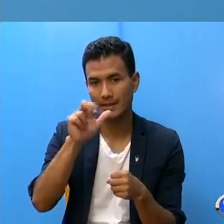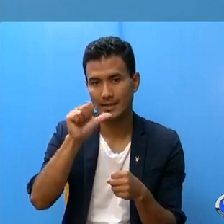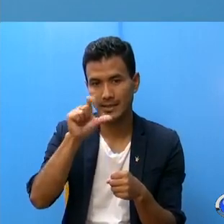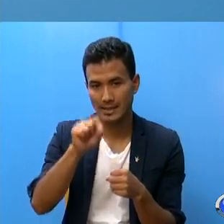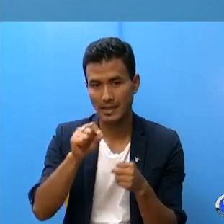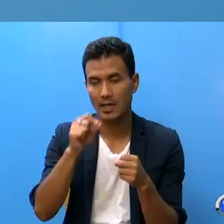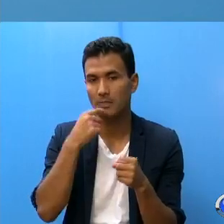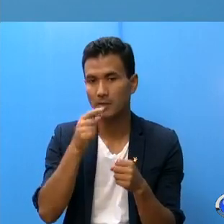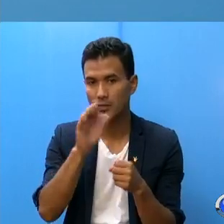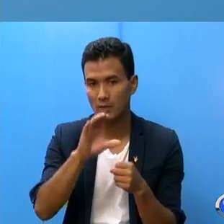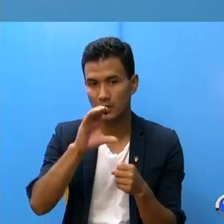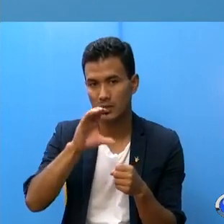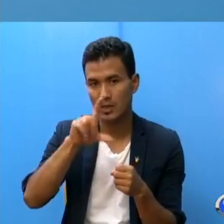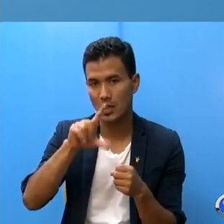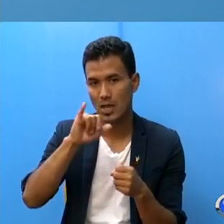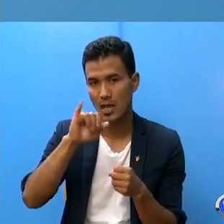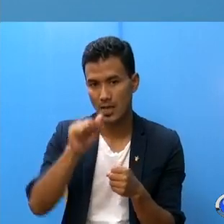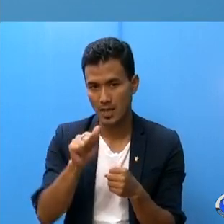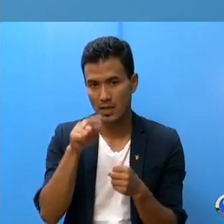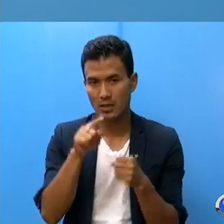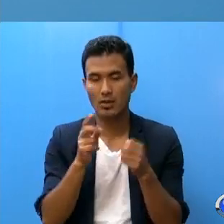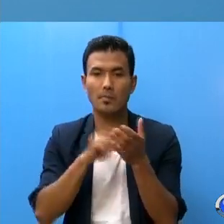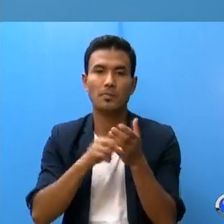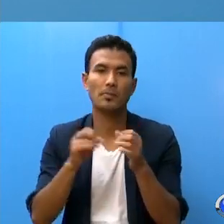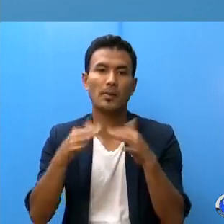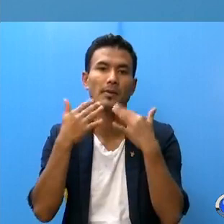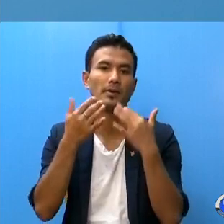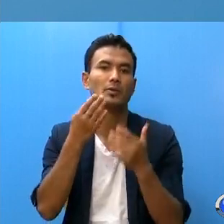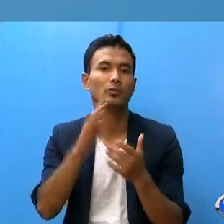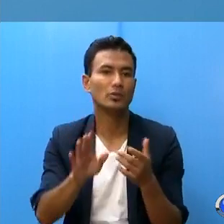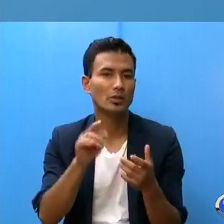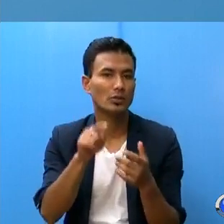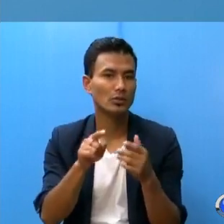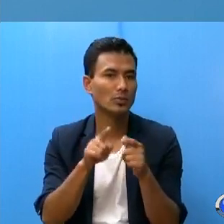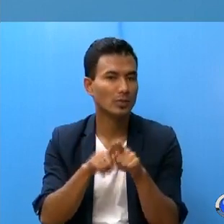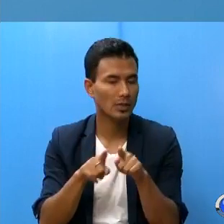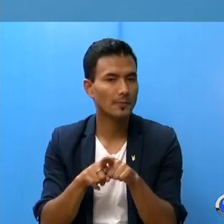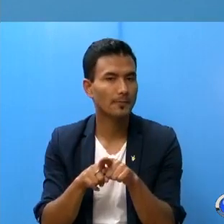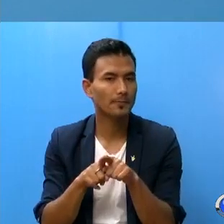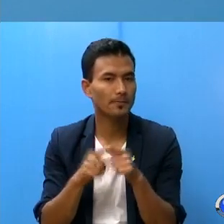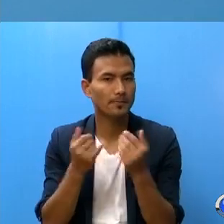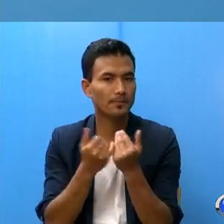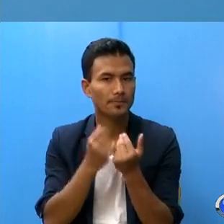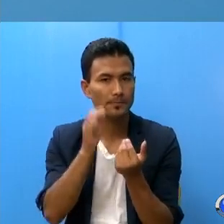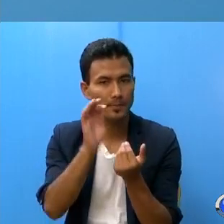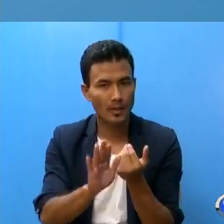एलाइजा टेक्निक अथा CLIA वहां युदा अधिये अखेक्टीड देख दर्खेक्जा को सब्सक्राइशा युदा,